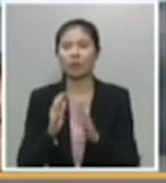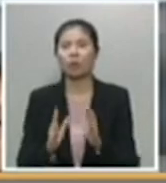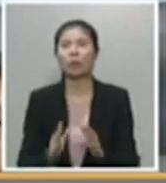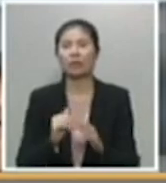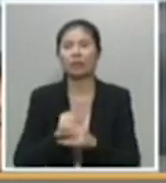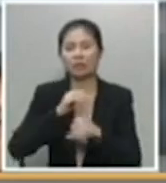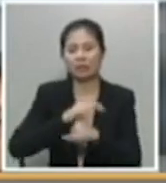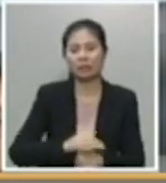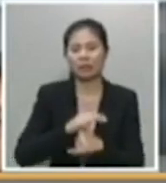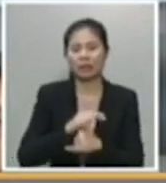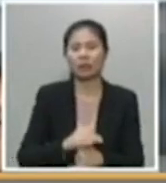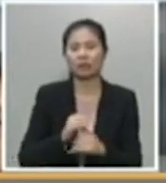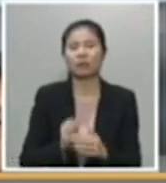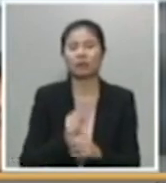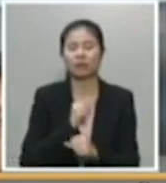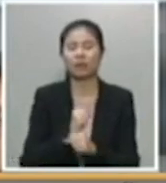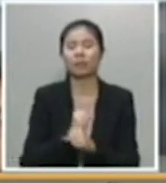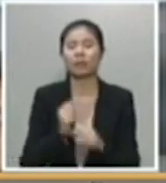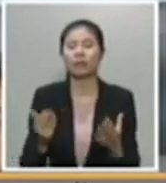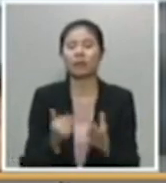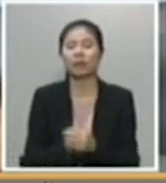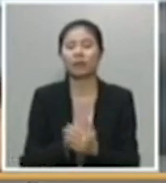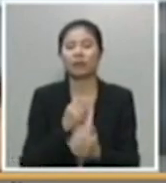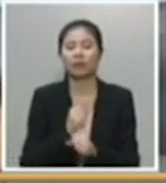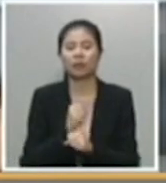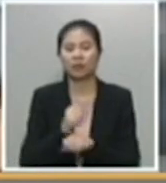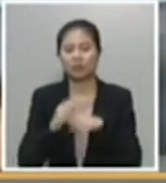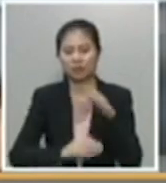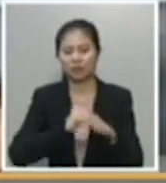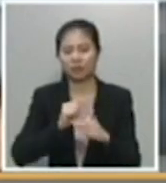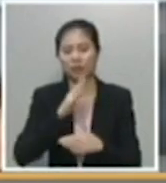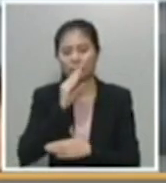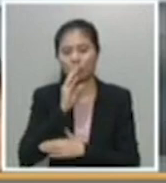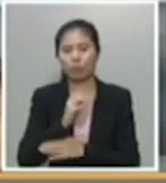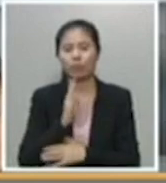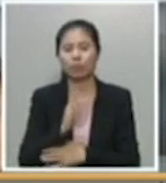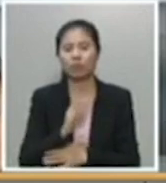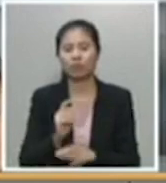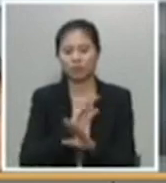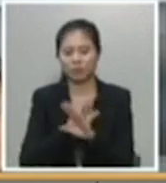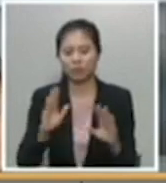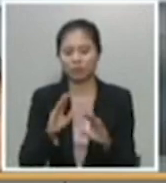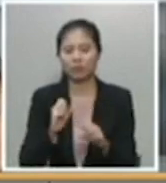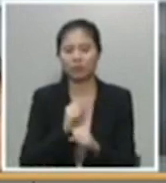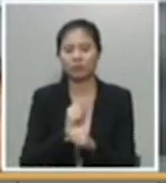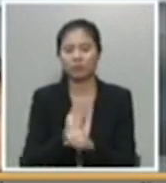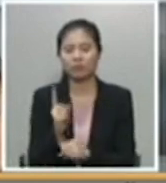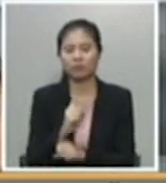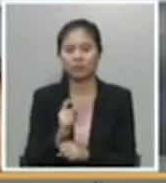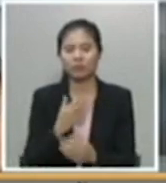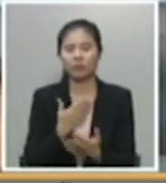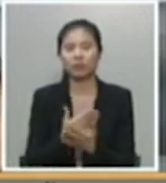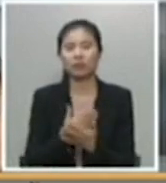ไปก็คงต้องทบทวนนะครับว่าจะทำยังไงให้มีประสิทธิภาพดีขึ้นหรือไม่ก็พูดตามตรงครับยกเลิกมันไปเลยในส่วนของภาษี